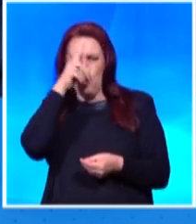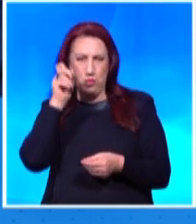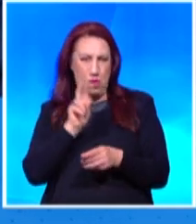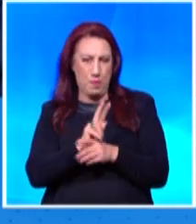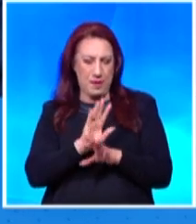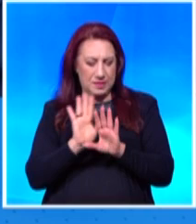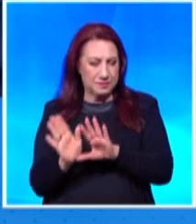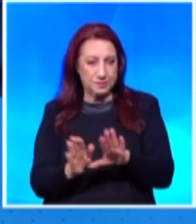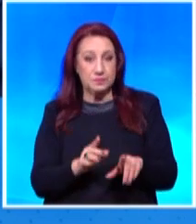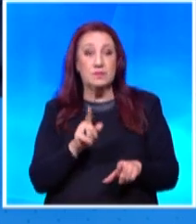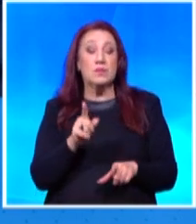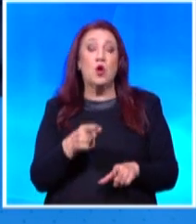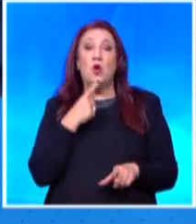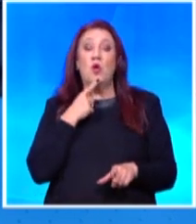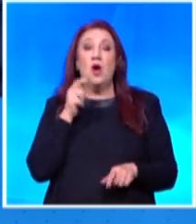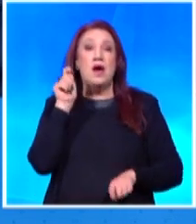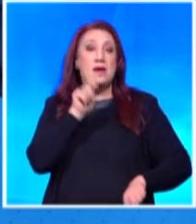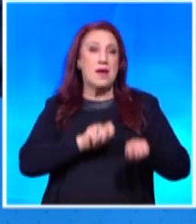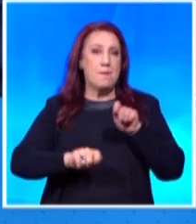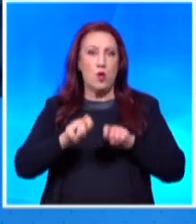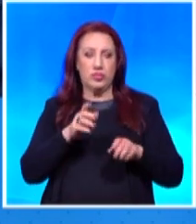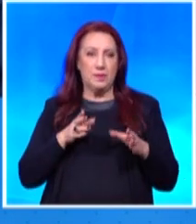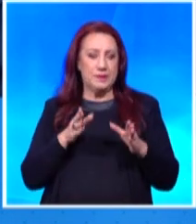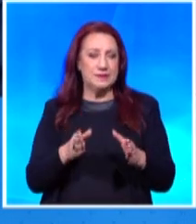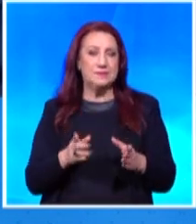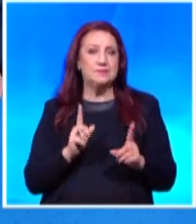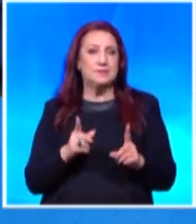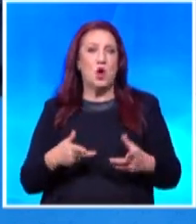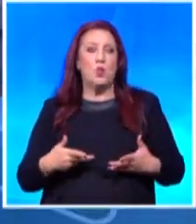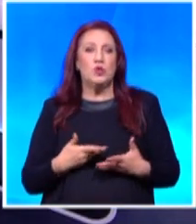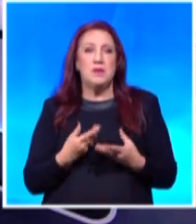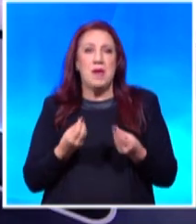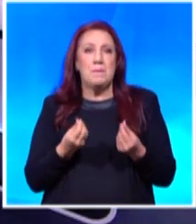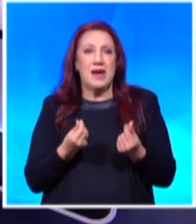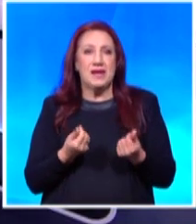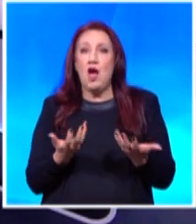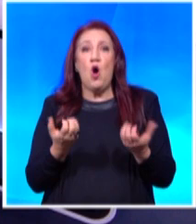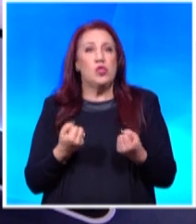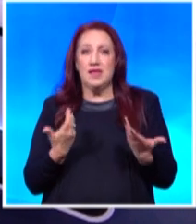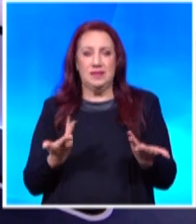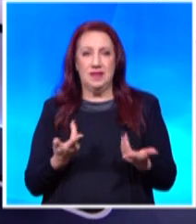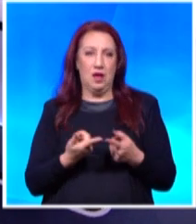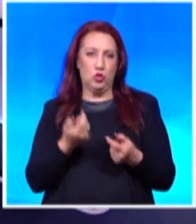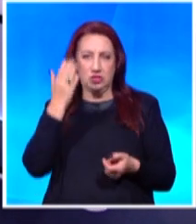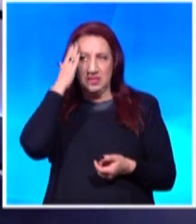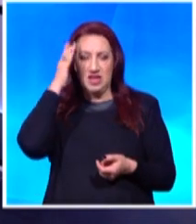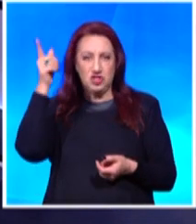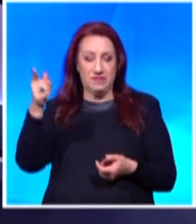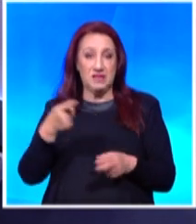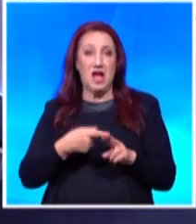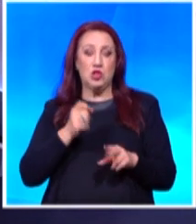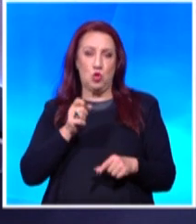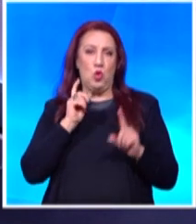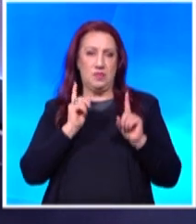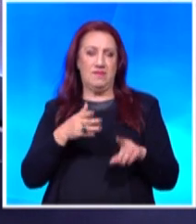необходими значителни финансови средства, които пак трябва да дойдат от държавата. Но за да дойдат, те трябва да бъдат на база подготвен проект, да е